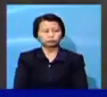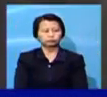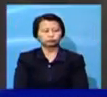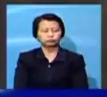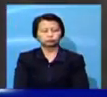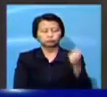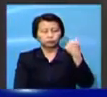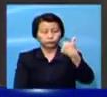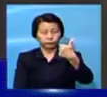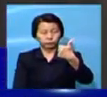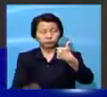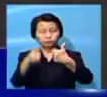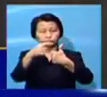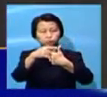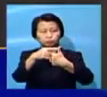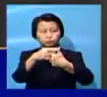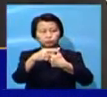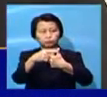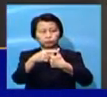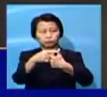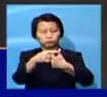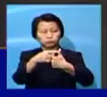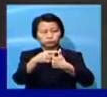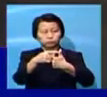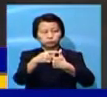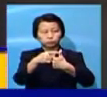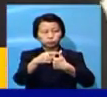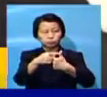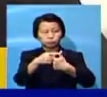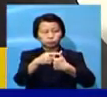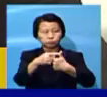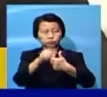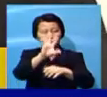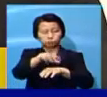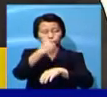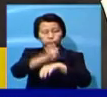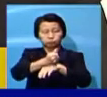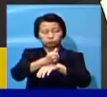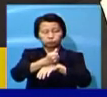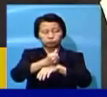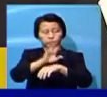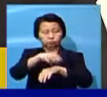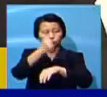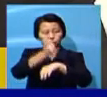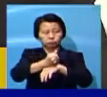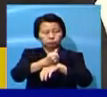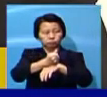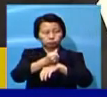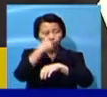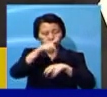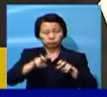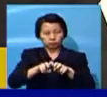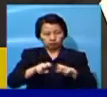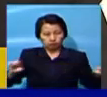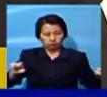first one was the establishment of an arbitration